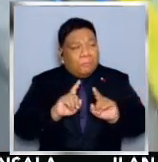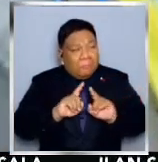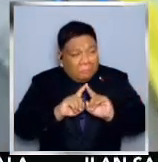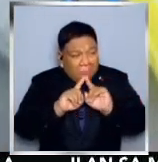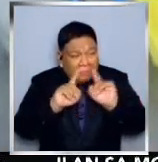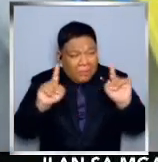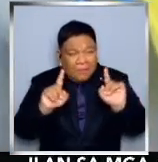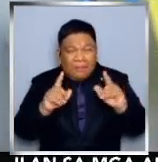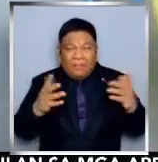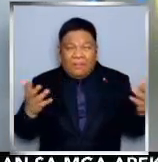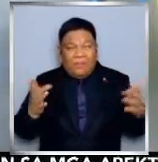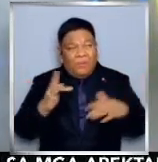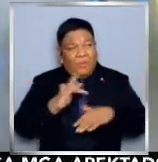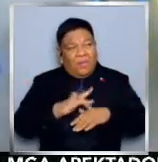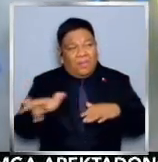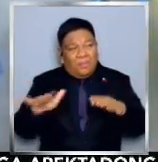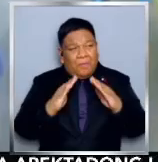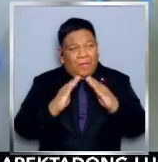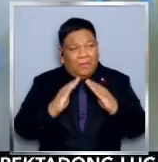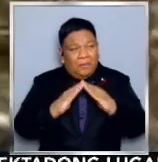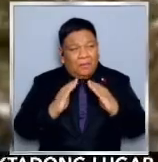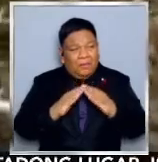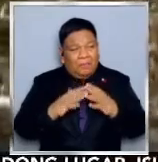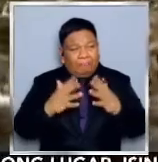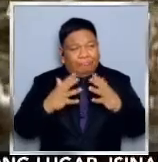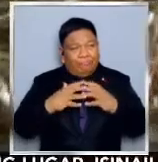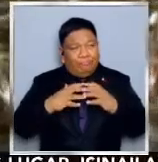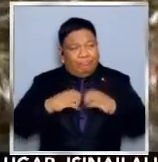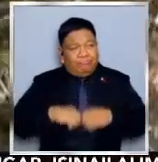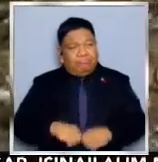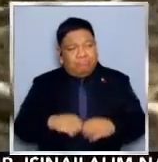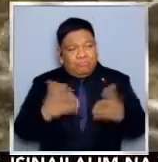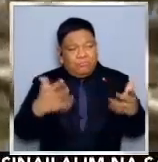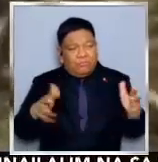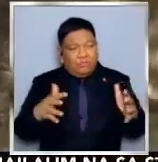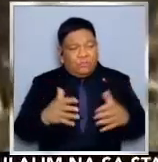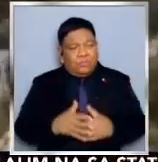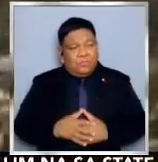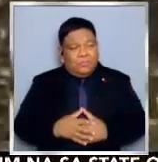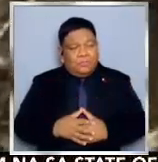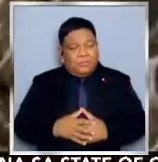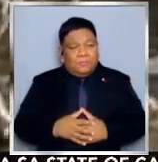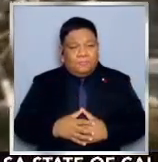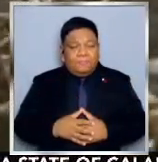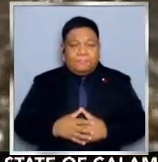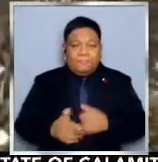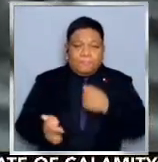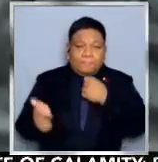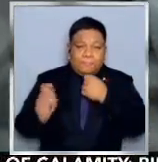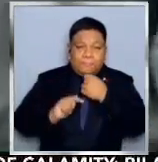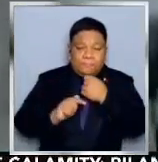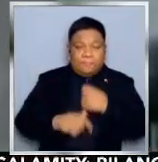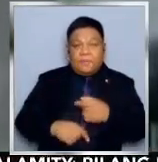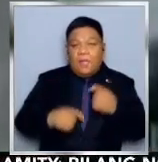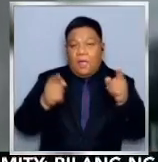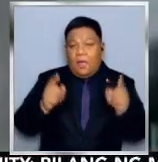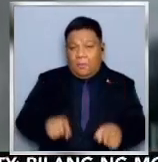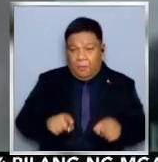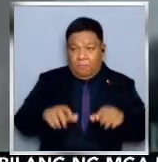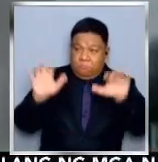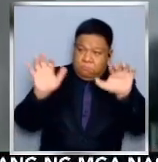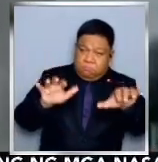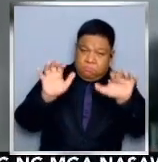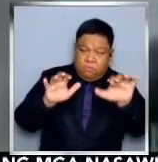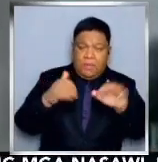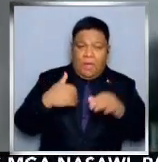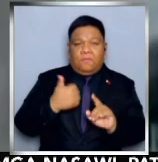bahay. Giba na. Isa ang namatay sa isla nung kasagsagan ng bagyo. Ang 79 anyos na